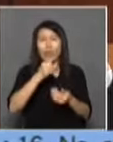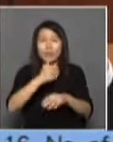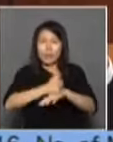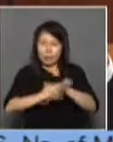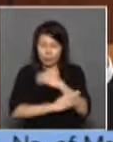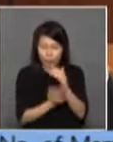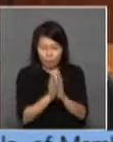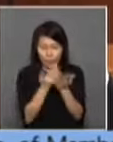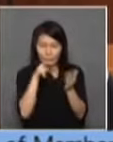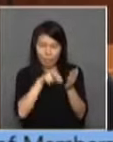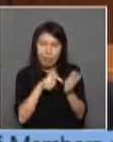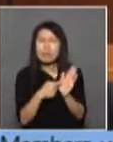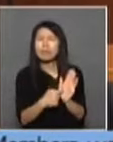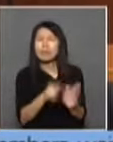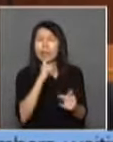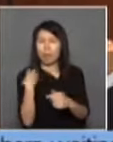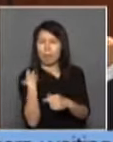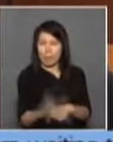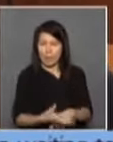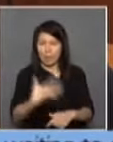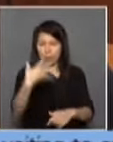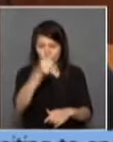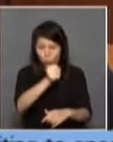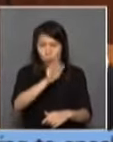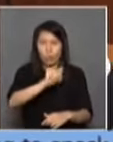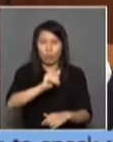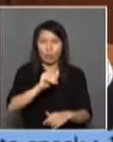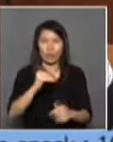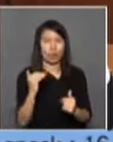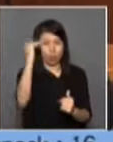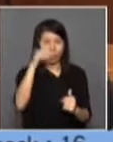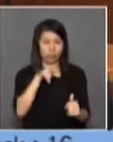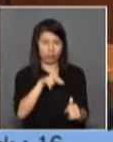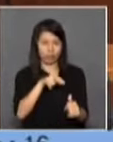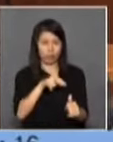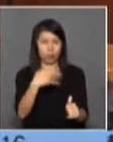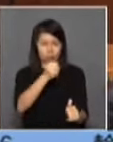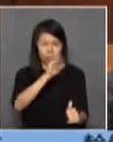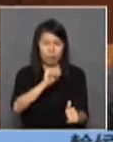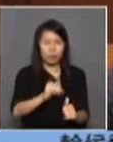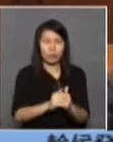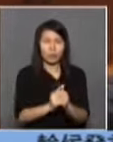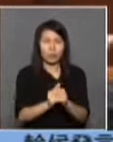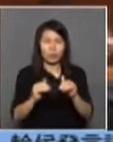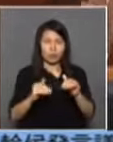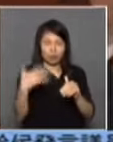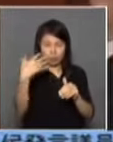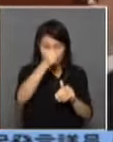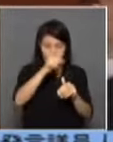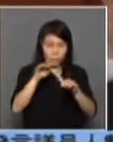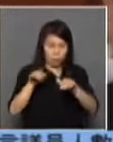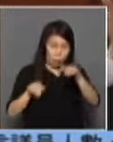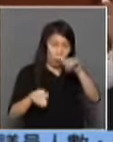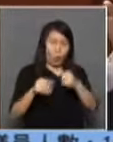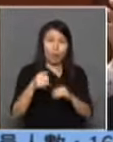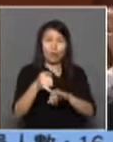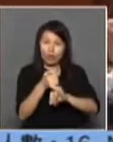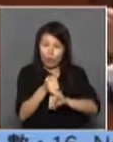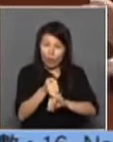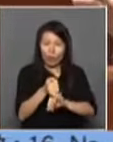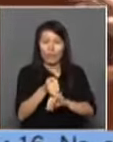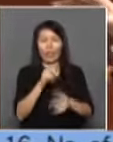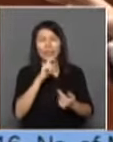政區授予權力，使得我哋有高度自治，而授俾我哋權力咧係高過，唔係淨係上海、天津、北京呢啲城